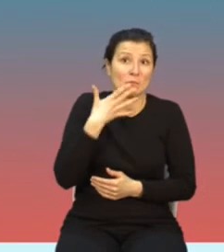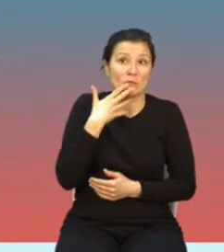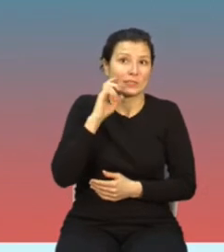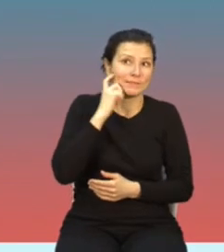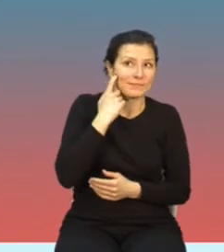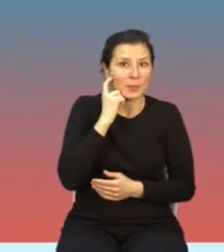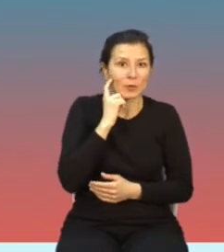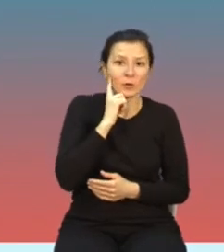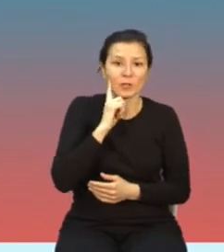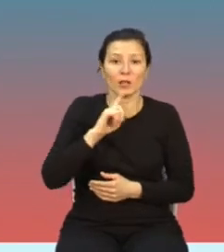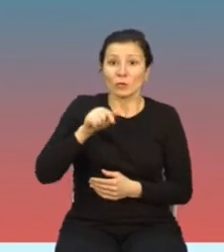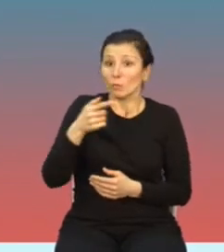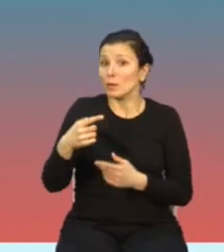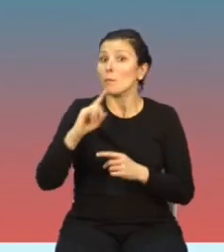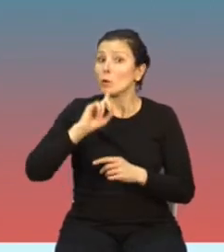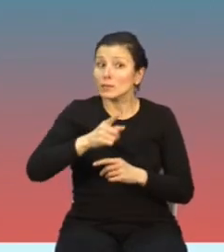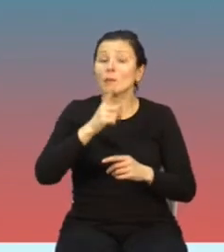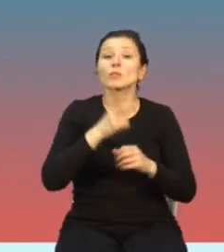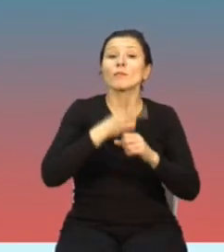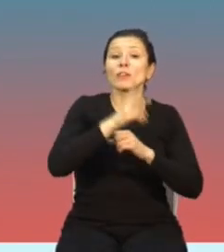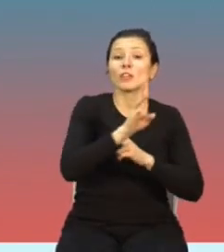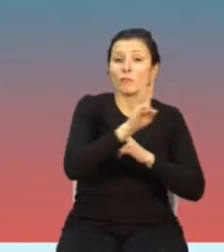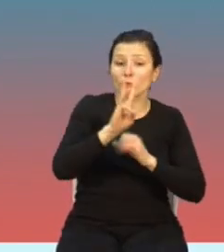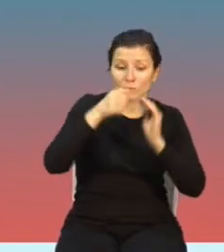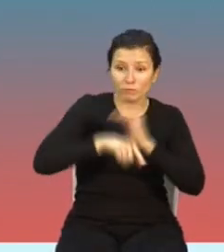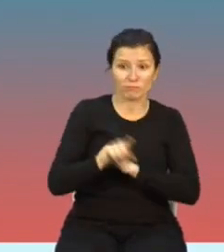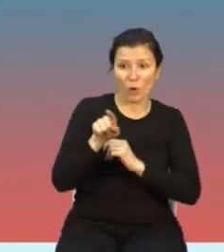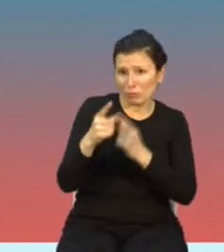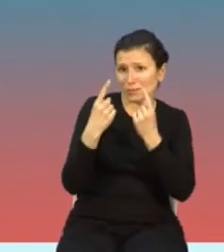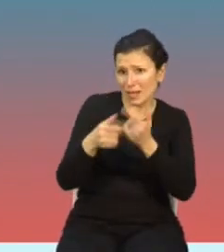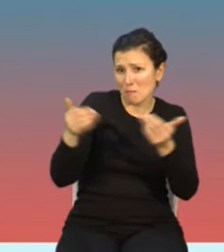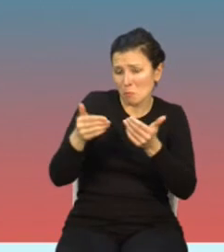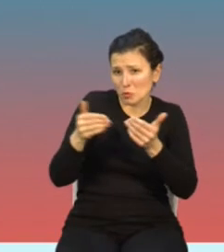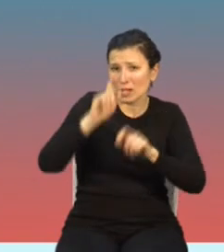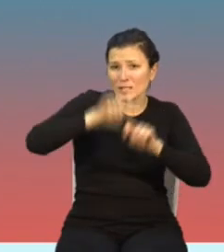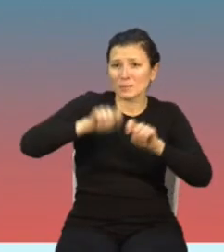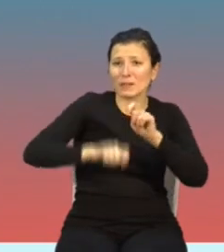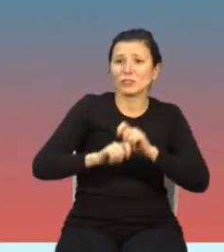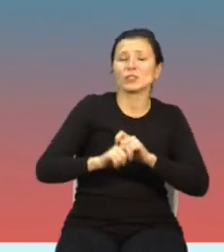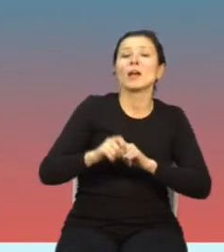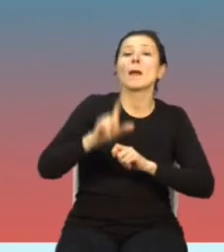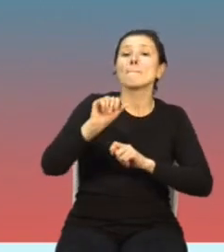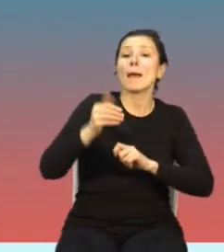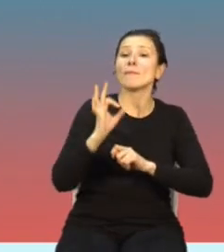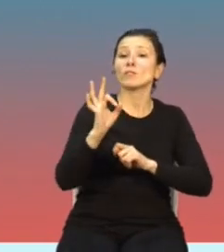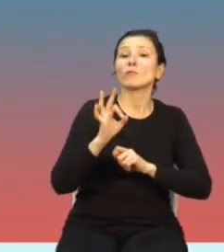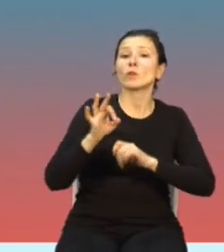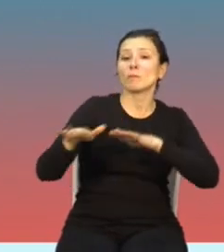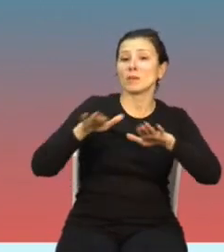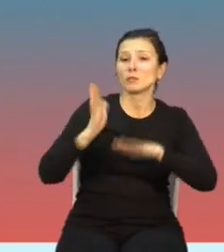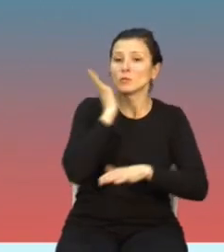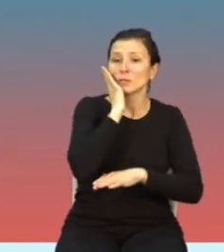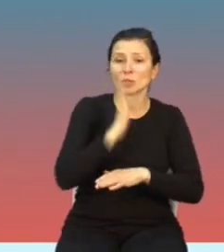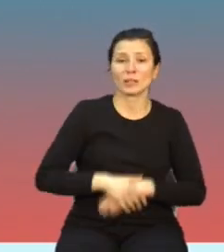ich na stronę internetową i mogą sami sobie sprawdzić, jaki jest poziom pola elektromagnetycznego. I gdy my przeprowadzamy